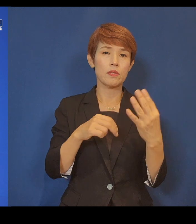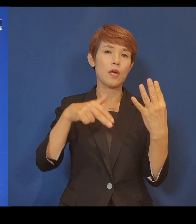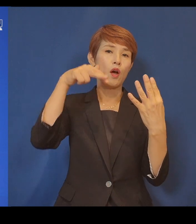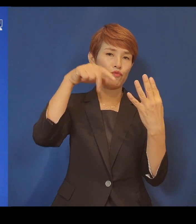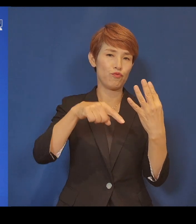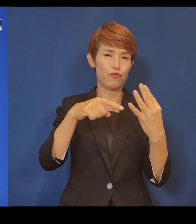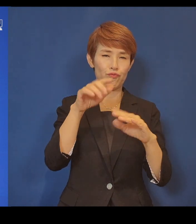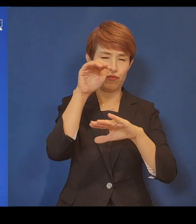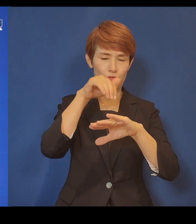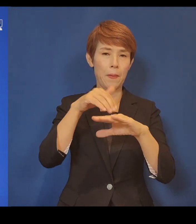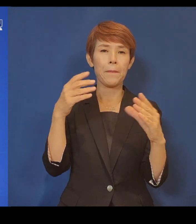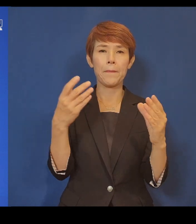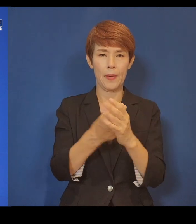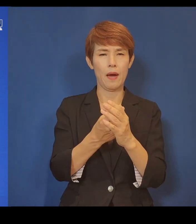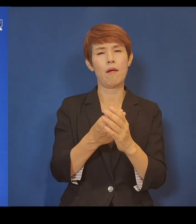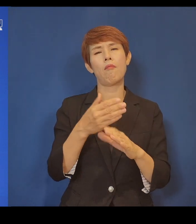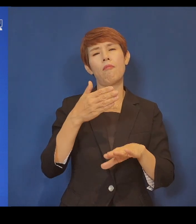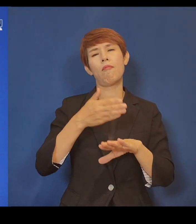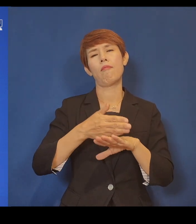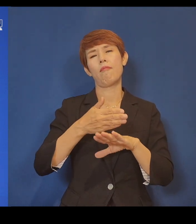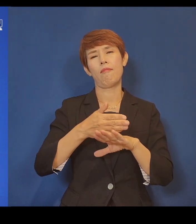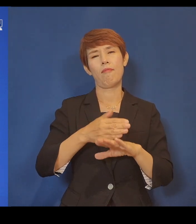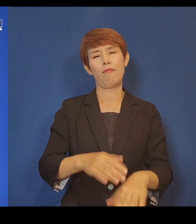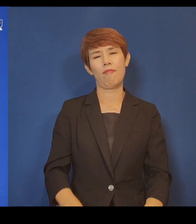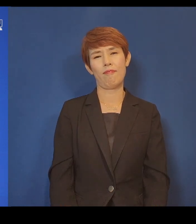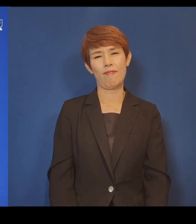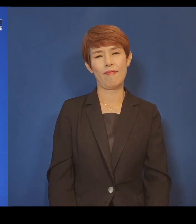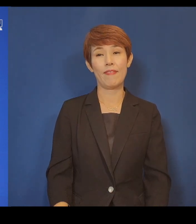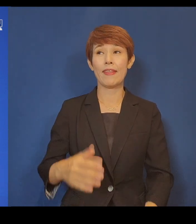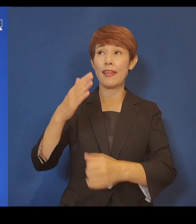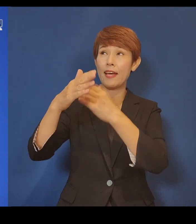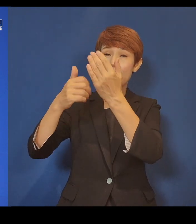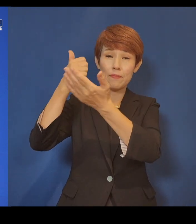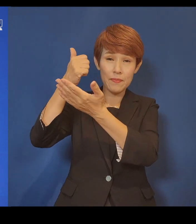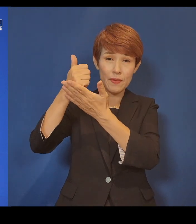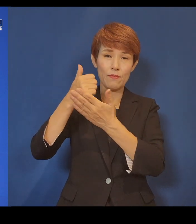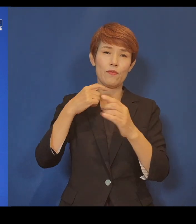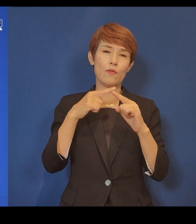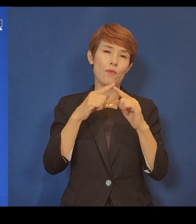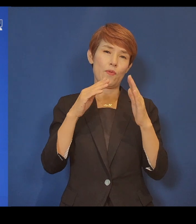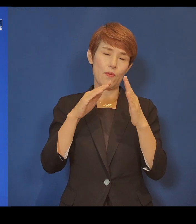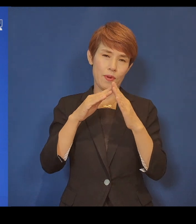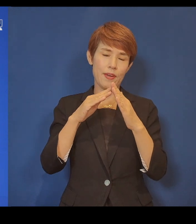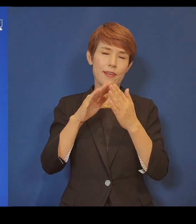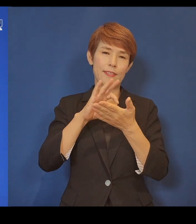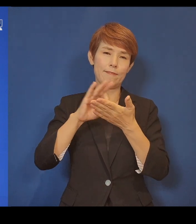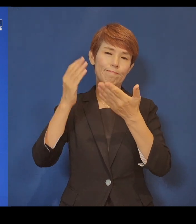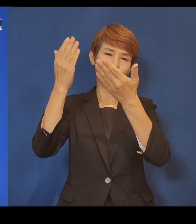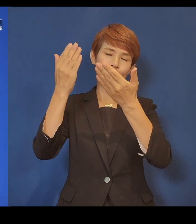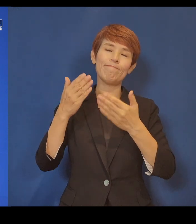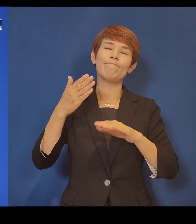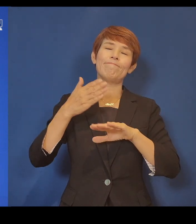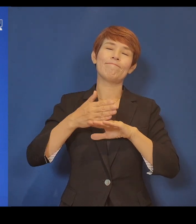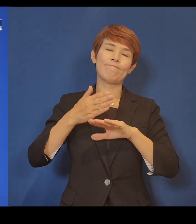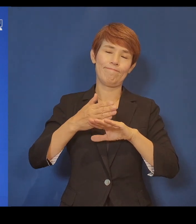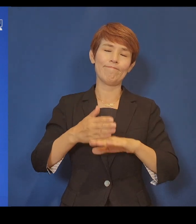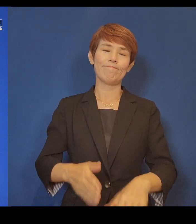수료하셨대요. 얼마나 그것도 감사한지 하나님이 우리 교회를 사용해 주셔서 참